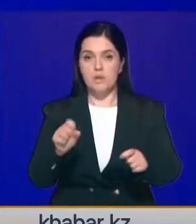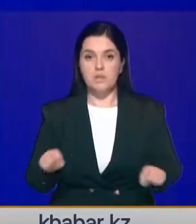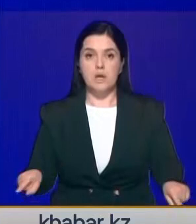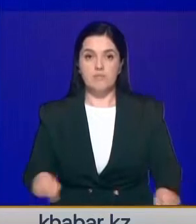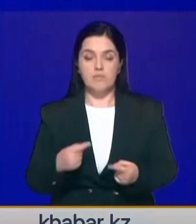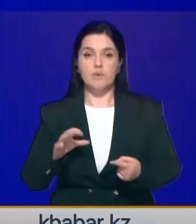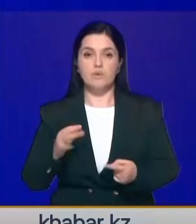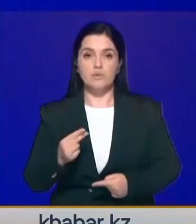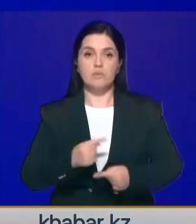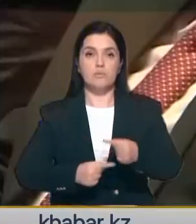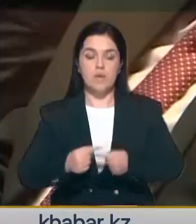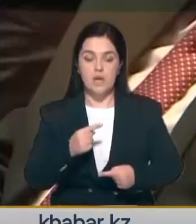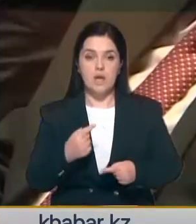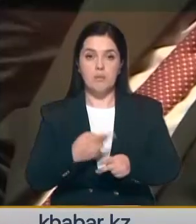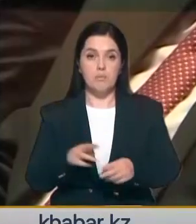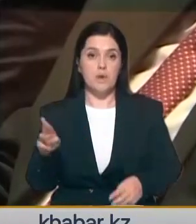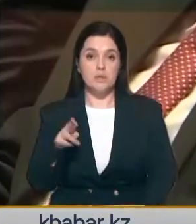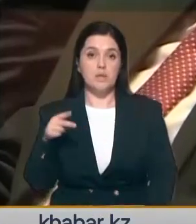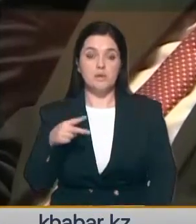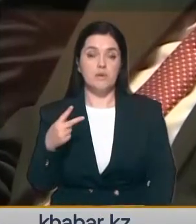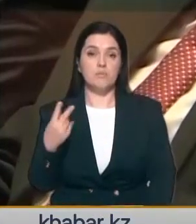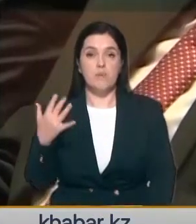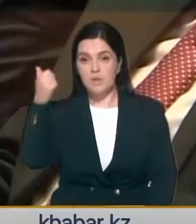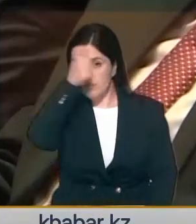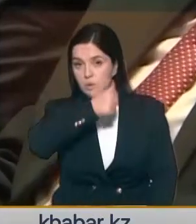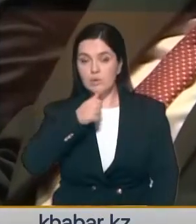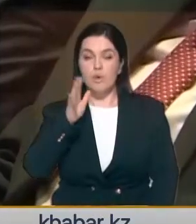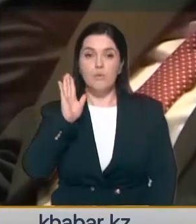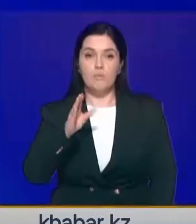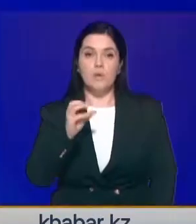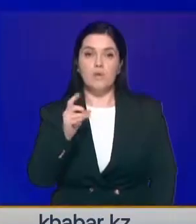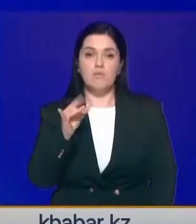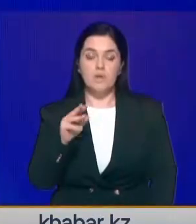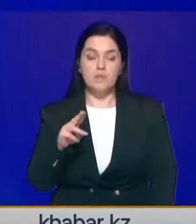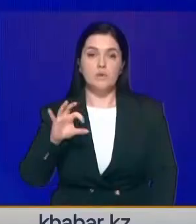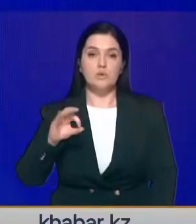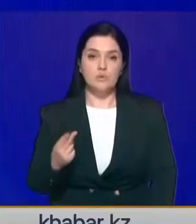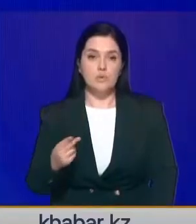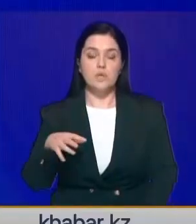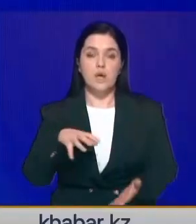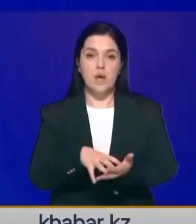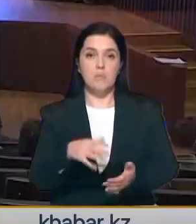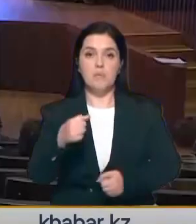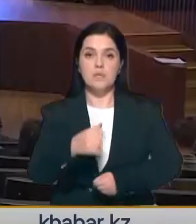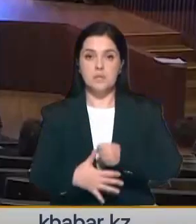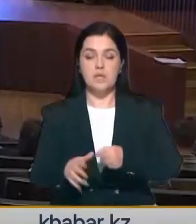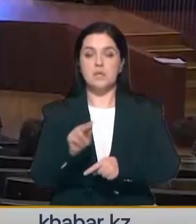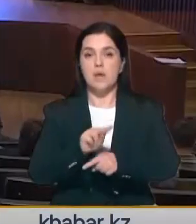социального предпринимательства в стране. А в январе 2025 года планируется открытие Евразийского социального хаба – центра для обучения,